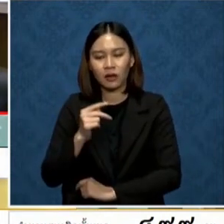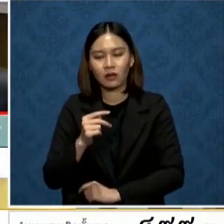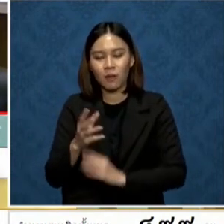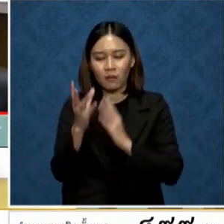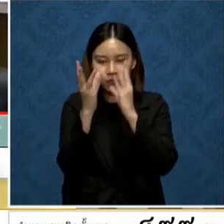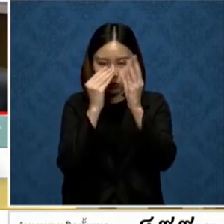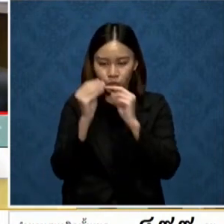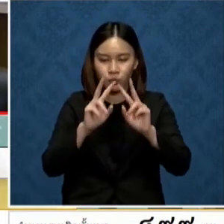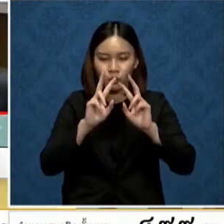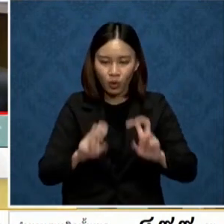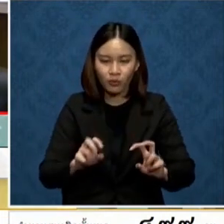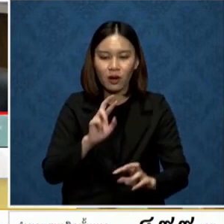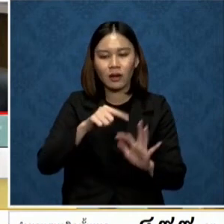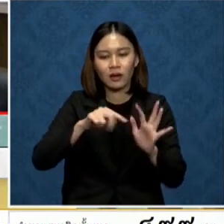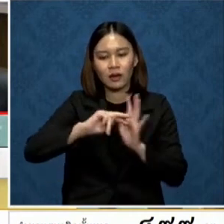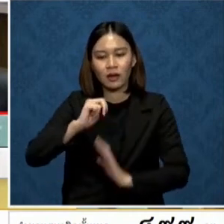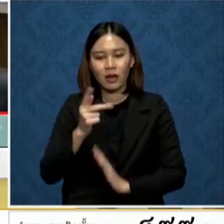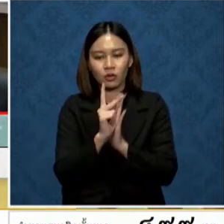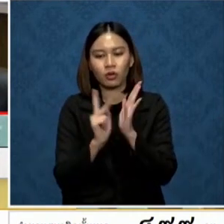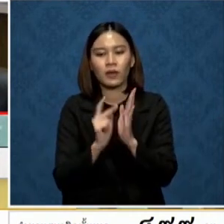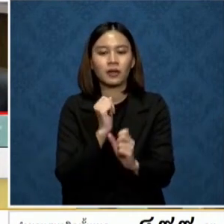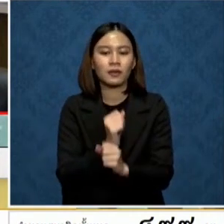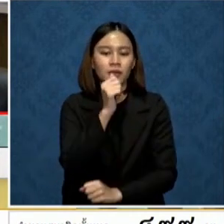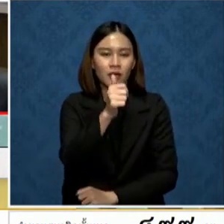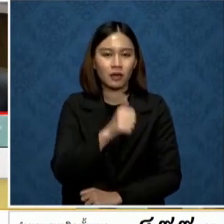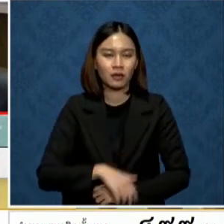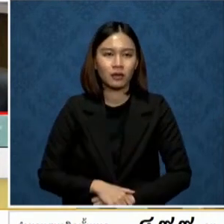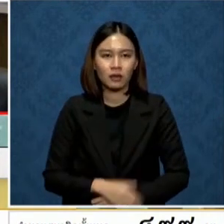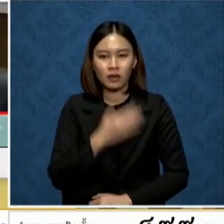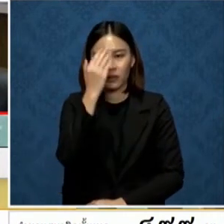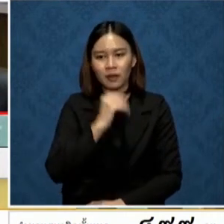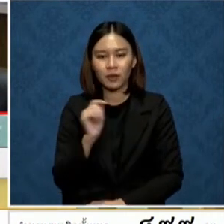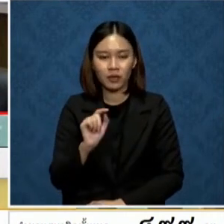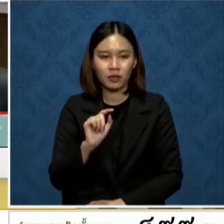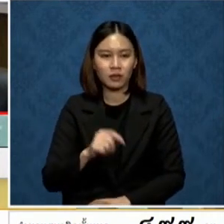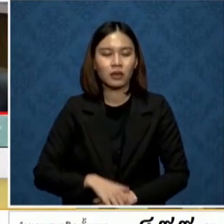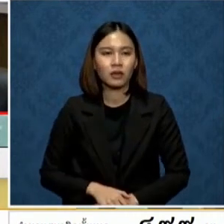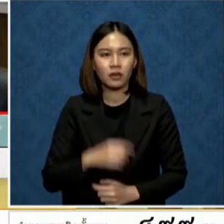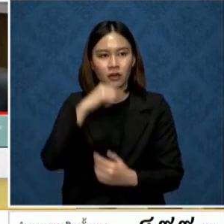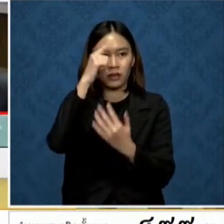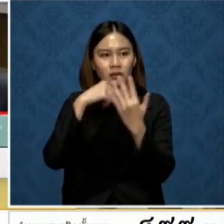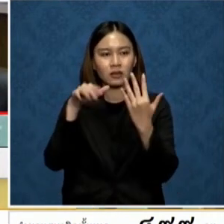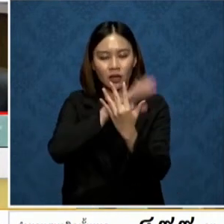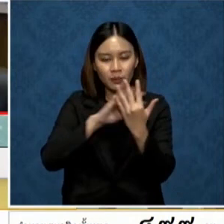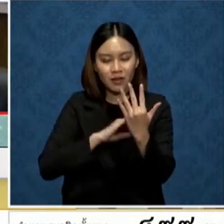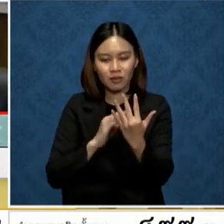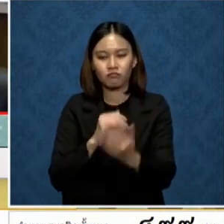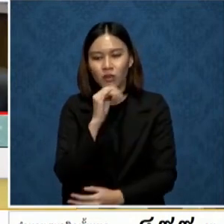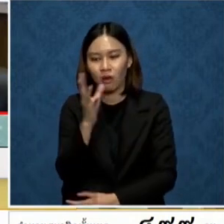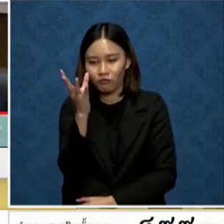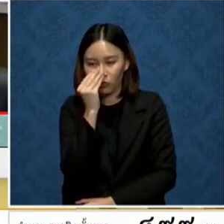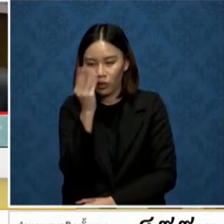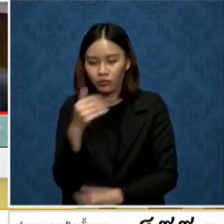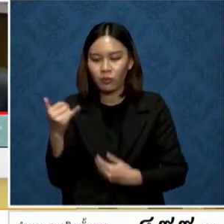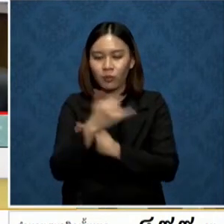จะมาศึกษาร่างกฎหมายของเราได้เพราะว่าปกตินะคะประเทศไทยต้องไปศึกษาเอาจาก